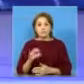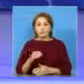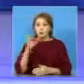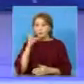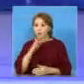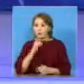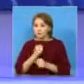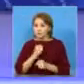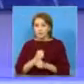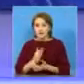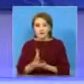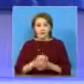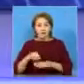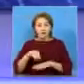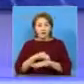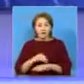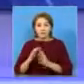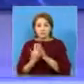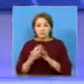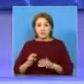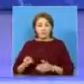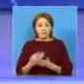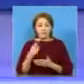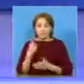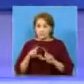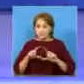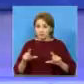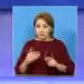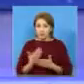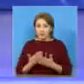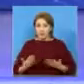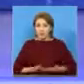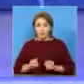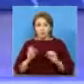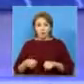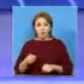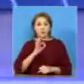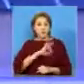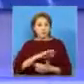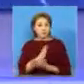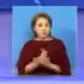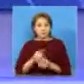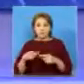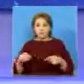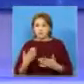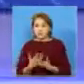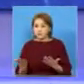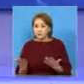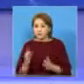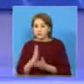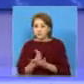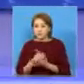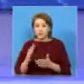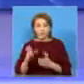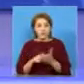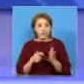успешно действует сервисный акимат сельского округа. В одном здании местные жители могут пользоваться услугами сразу нескольких служб и